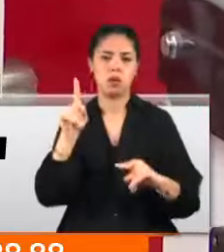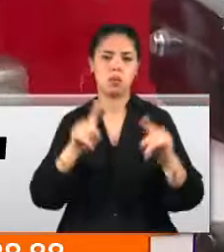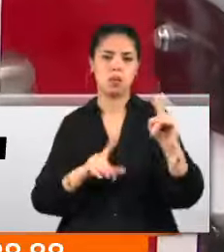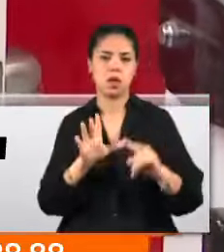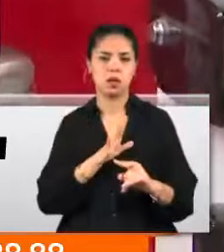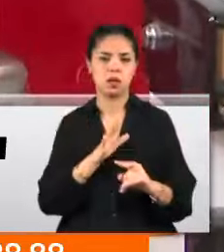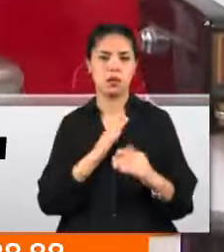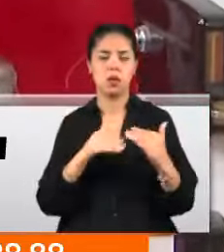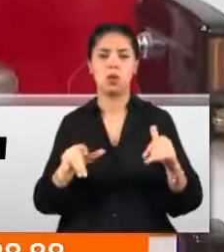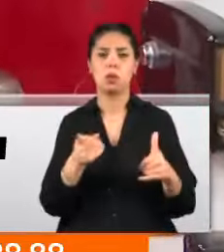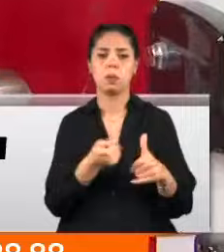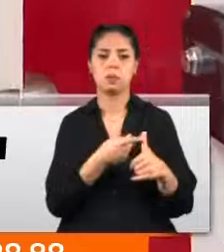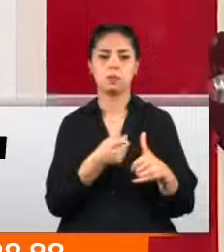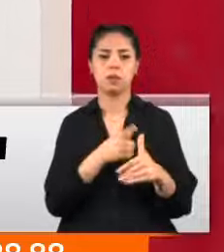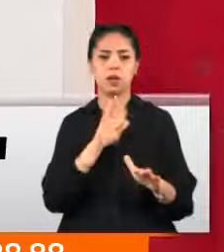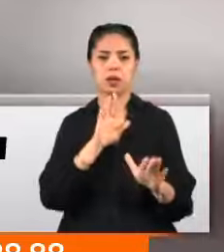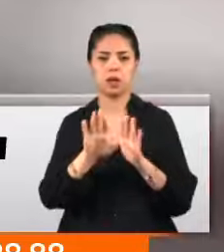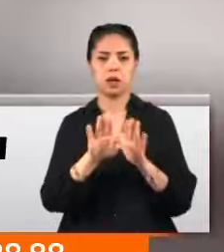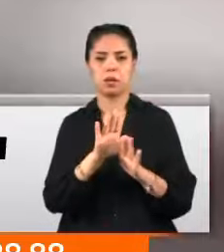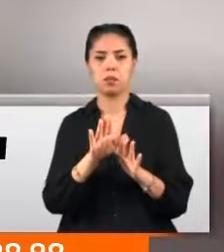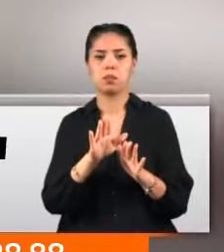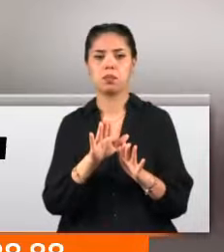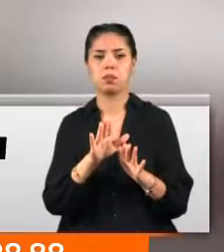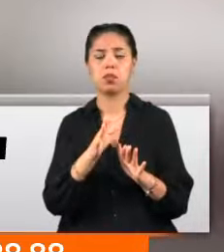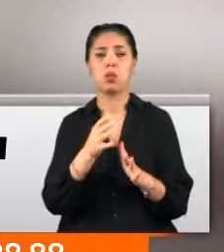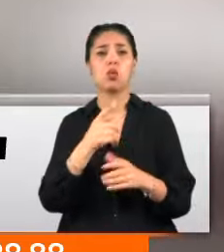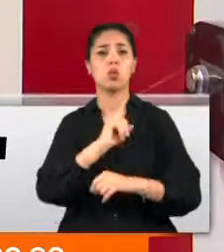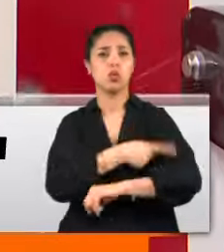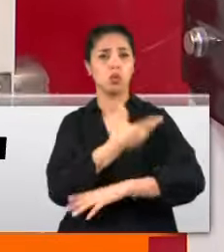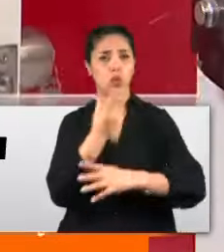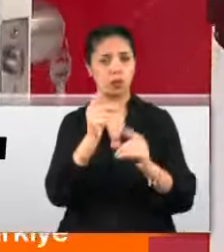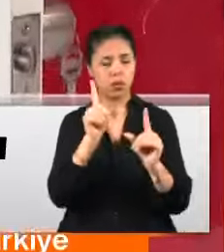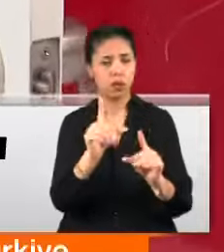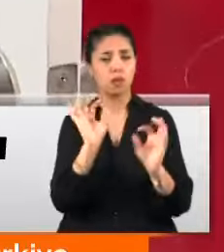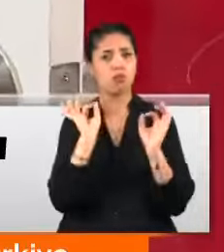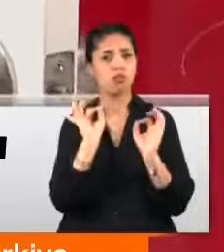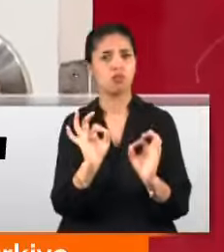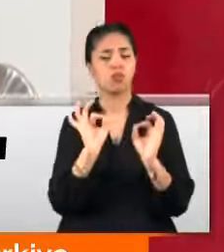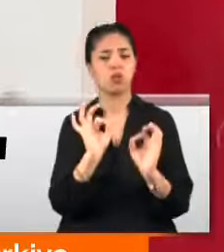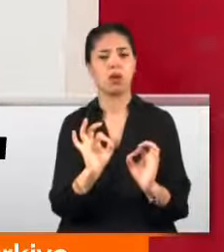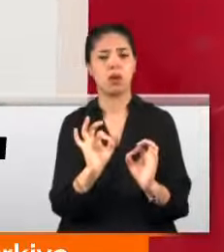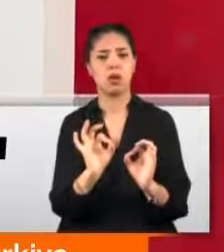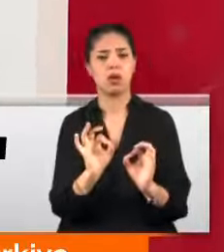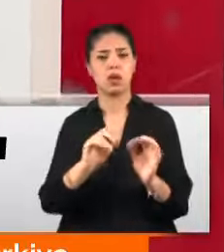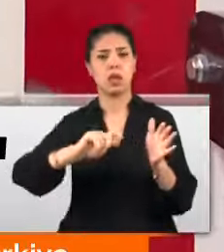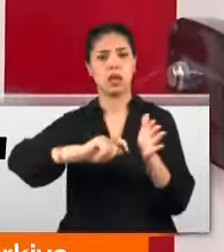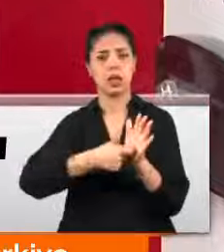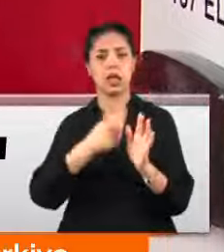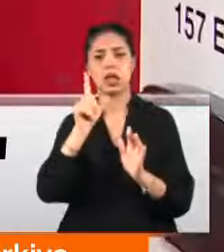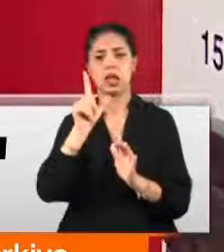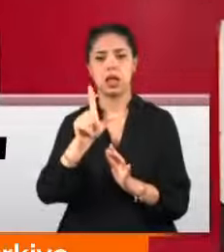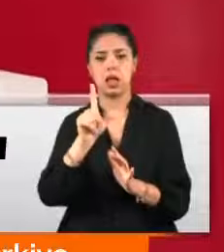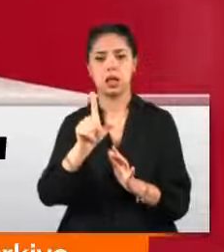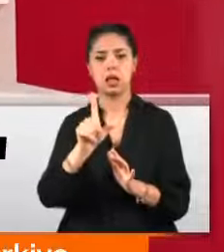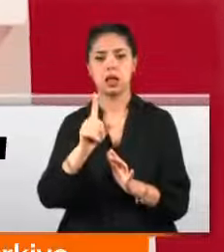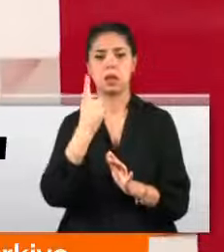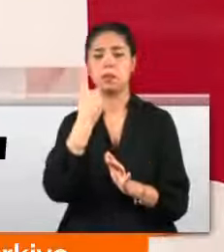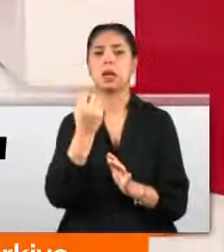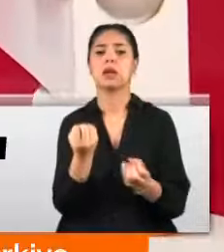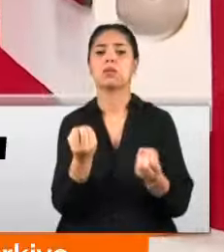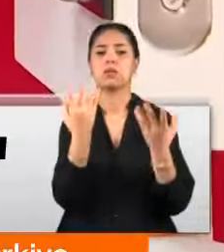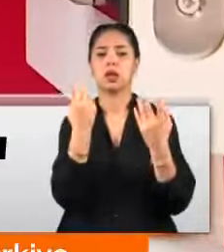var önlemlerin başında kapılar geliyor kapılar çok güçlü olacak ve mutlaka ama mutlaka kilitleyecek Çünkü 1